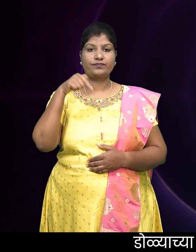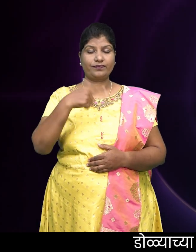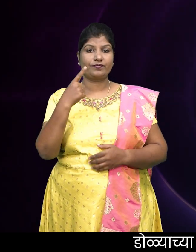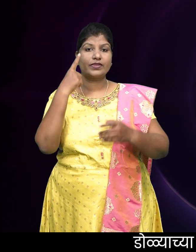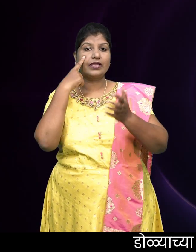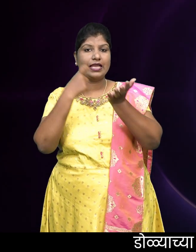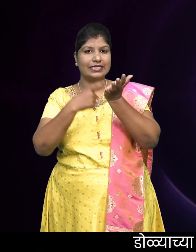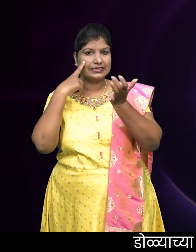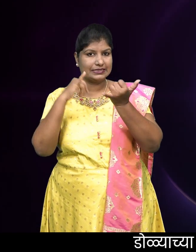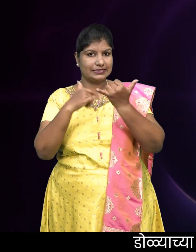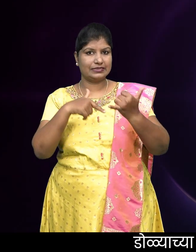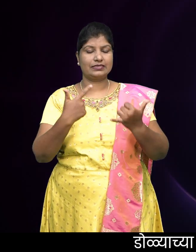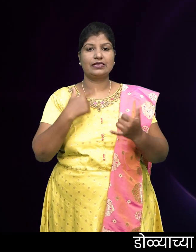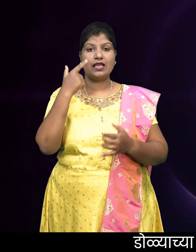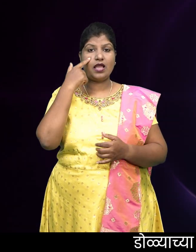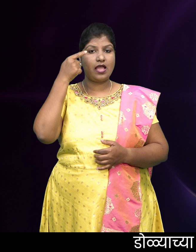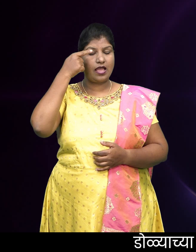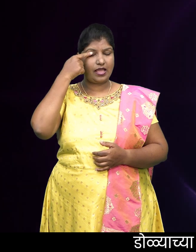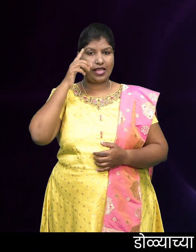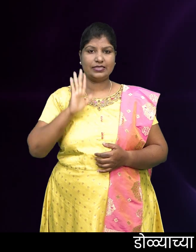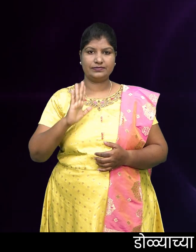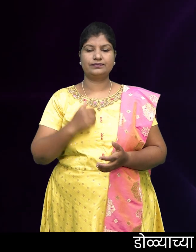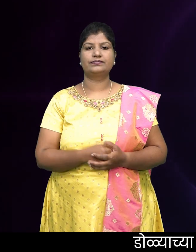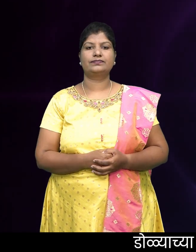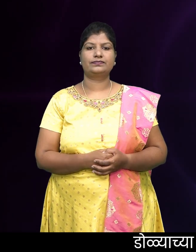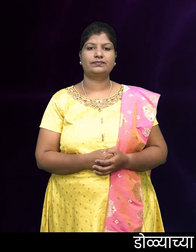डोळ्यांच्या बुबुळात स्नायूंचे 2 संच असतात.